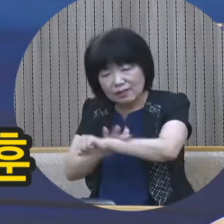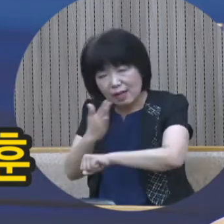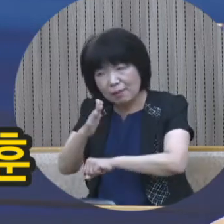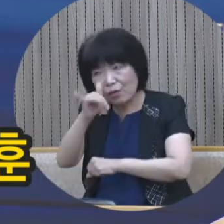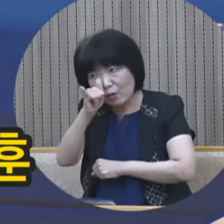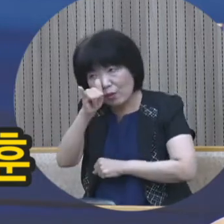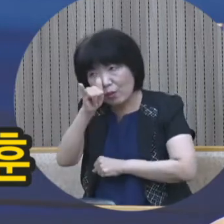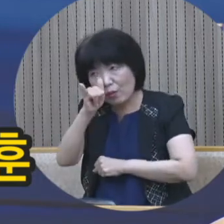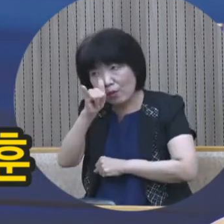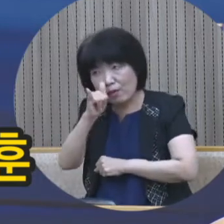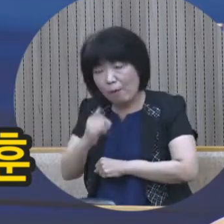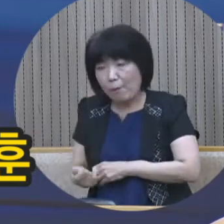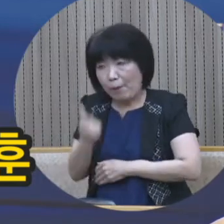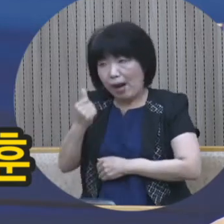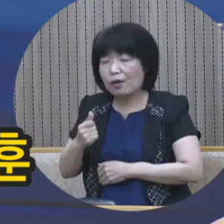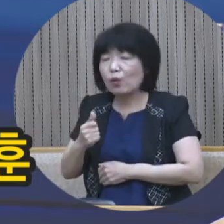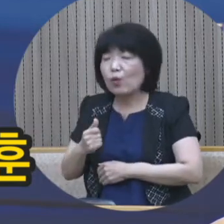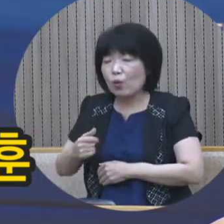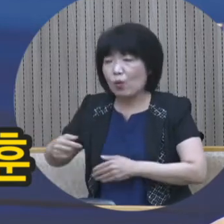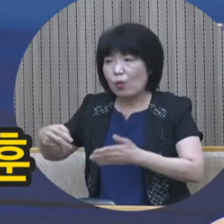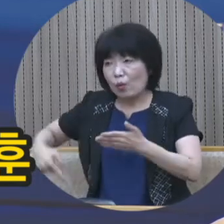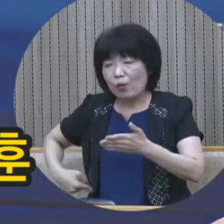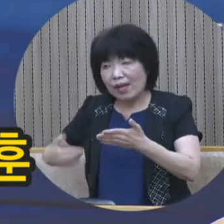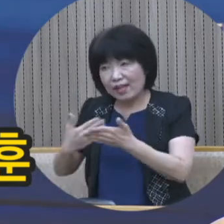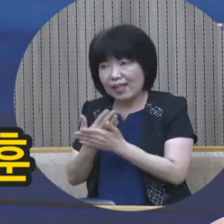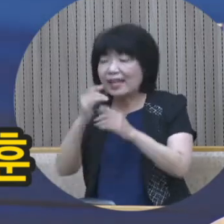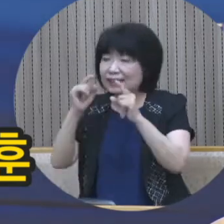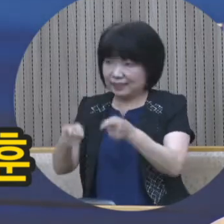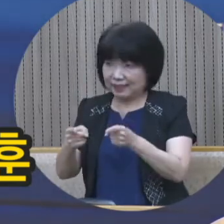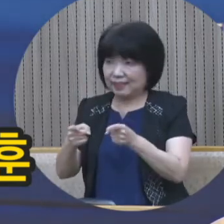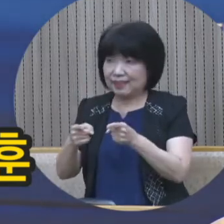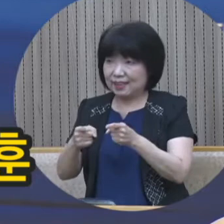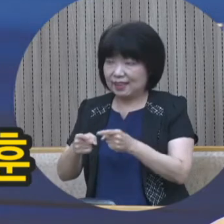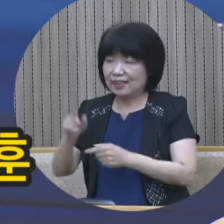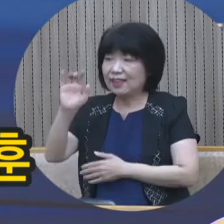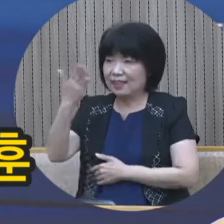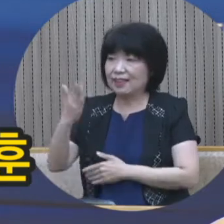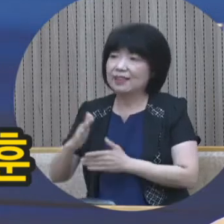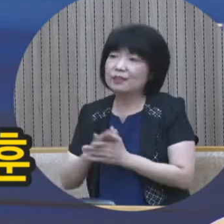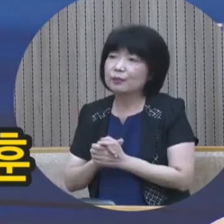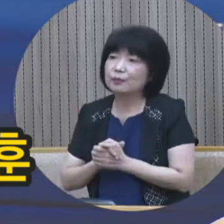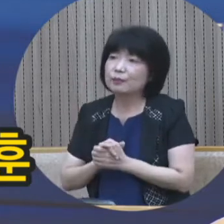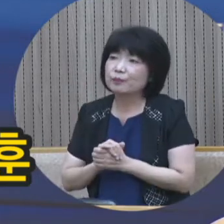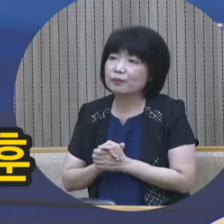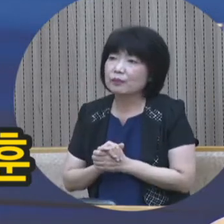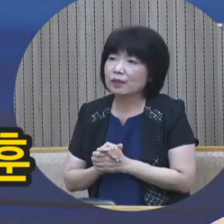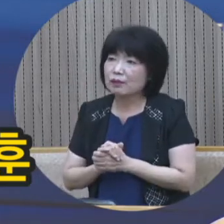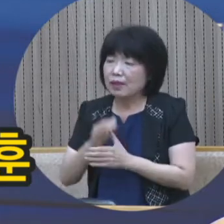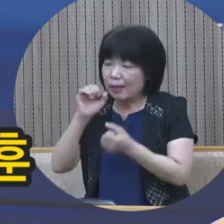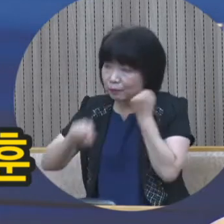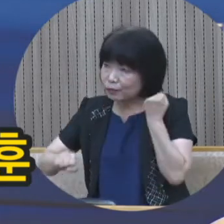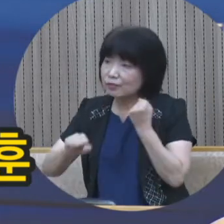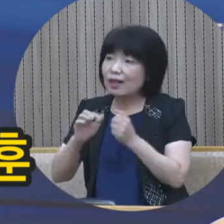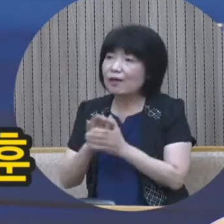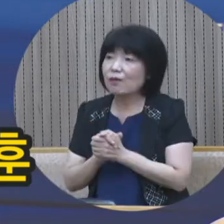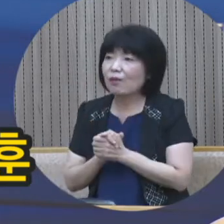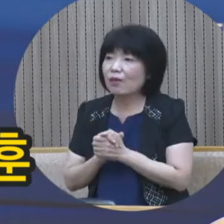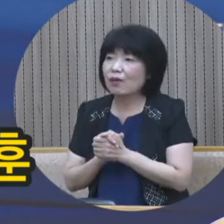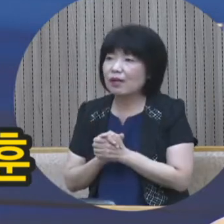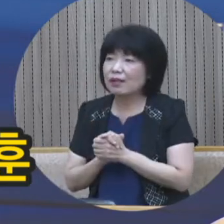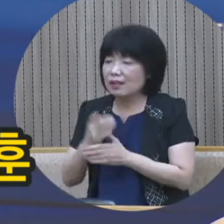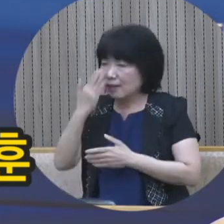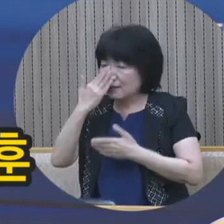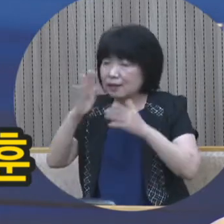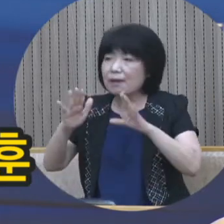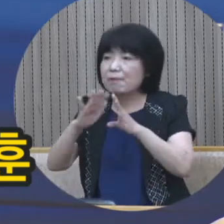것은 바로 세우는 그런 기회가 되는 것이죠. 그럼에도 불구하고